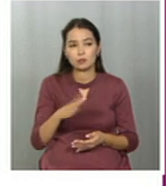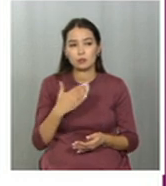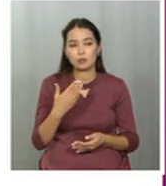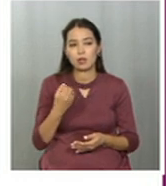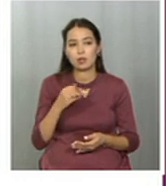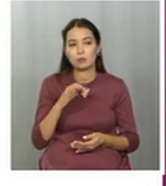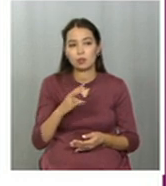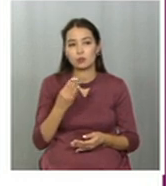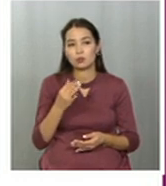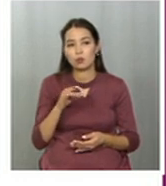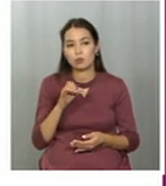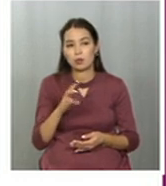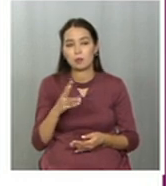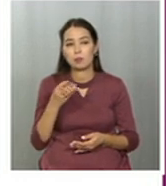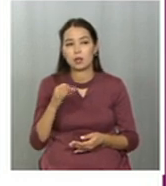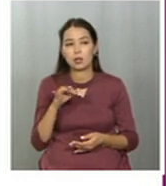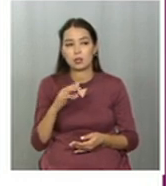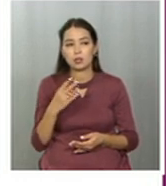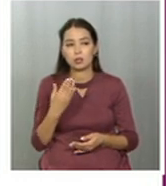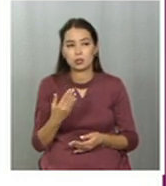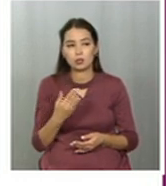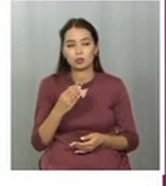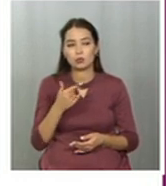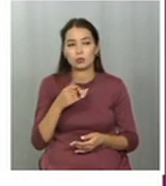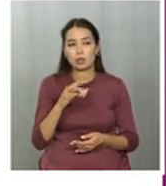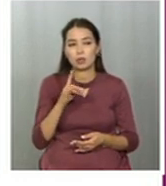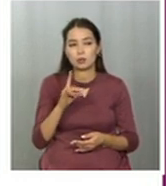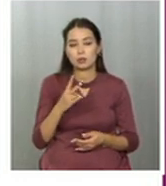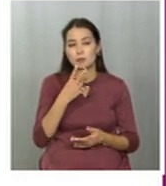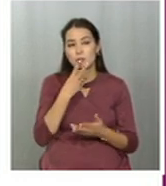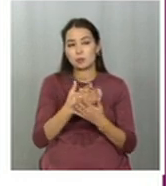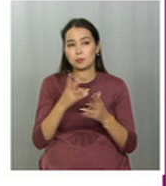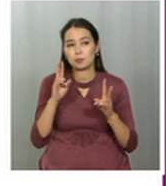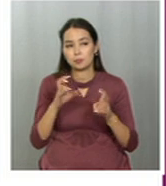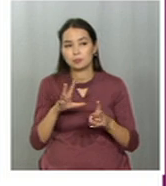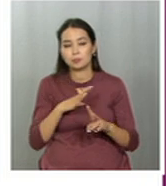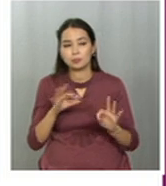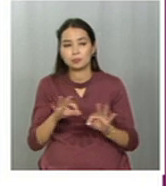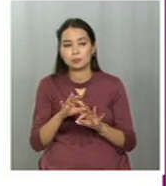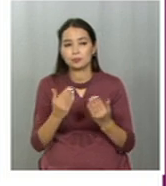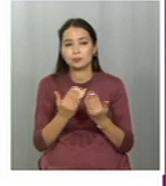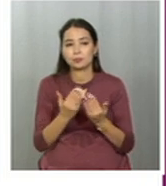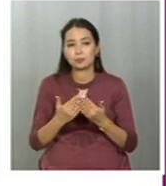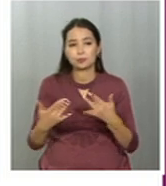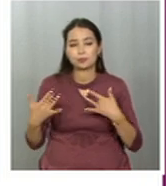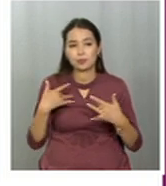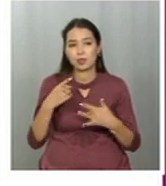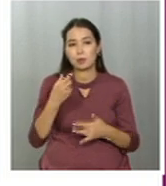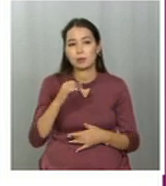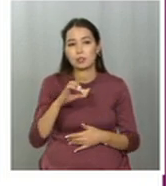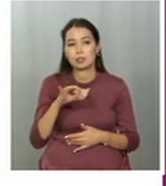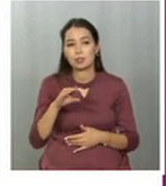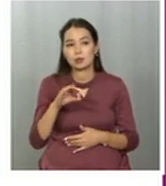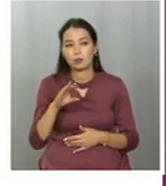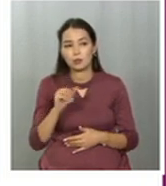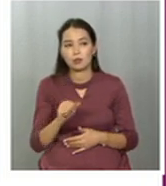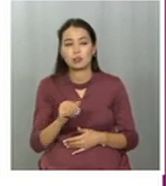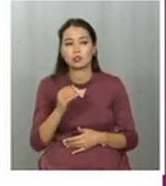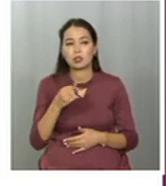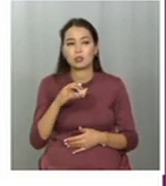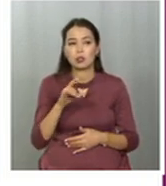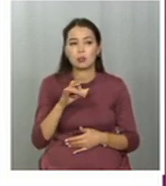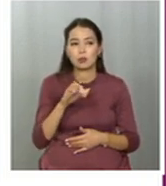мен Майлиннің Шығаның белгісі болды. Музыкалық театрдың әртістері Байсейтова мен Жандарбеков,